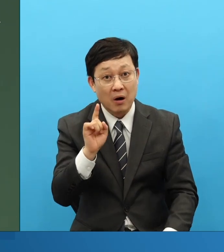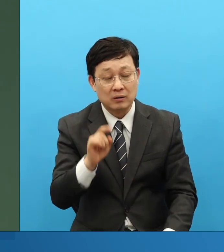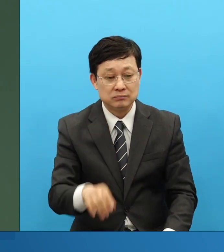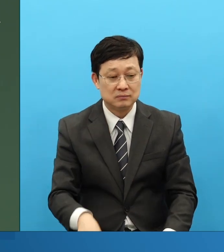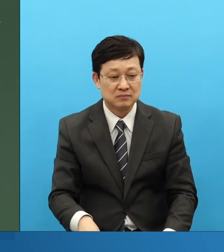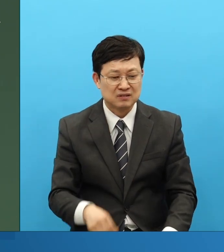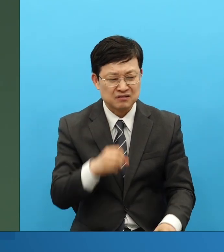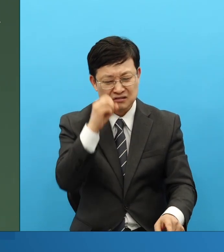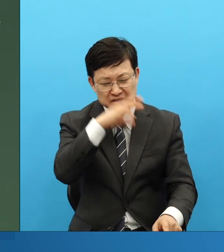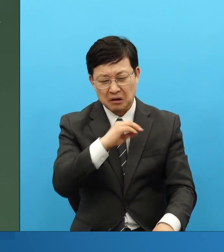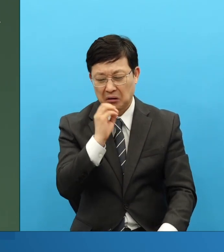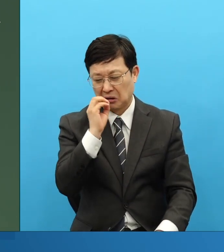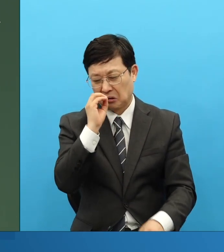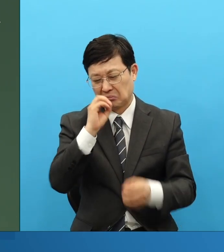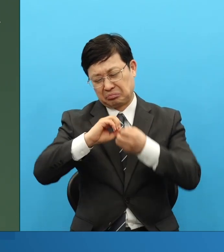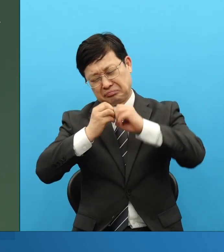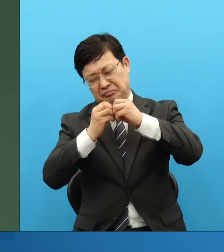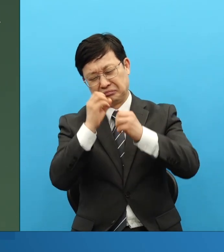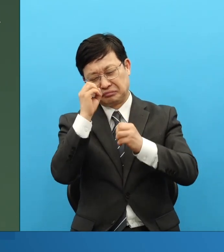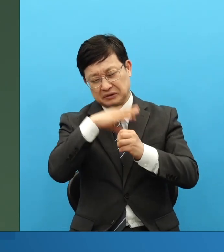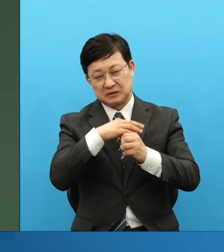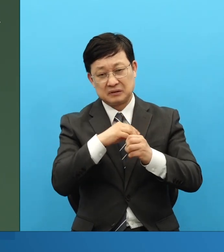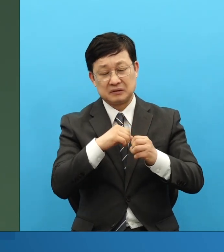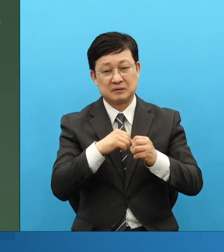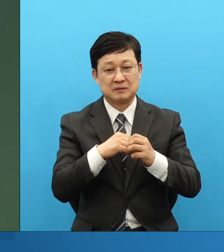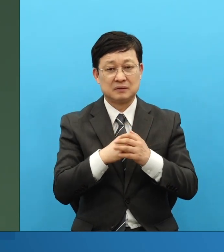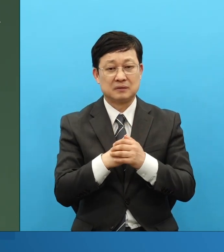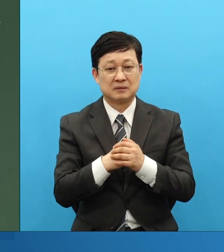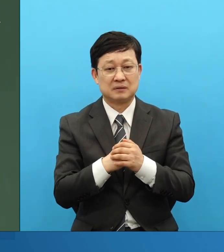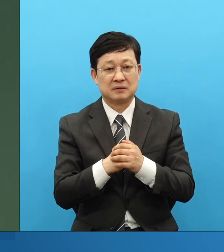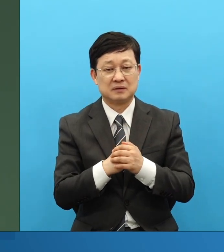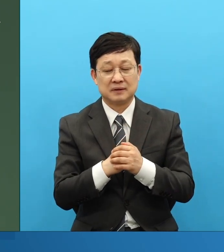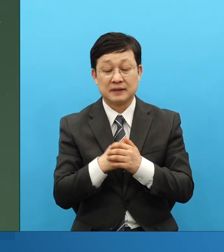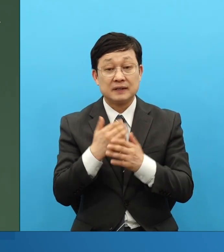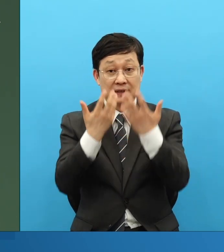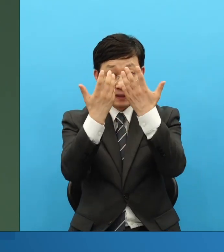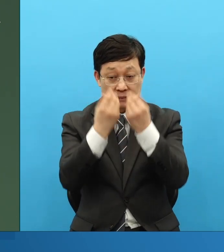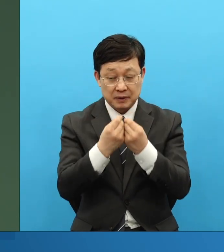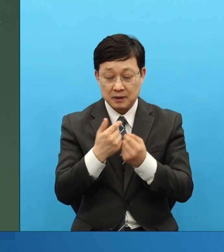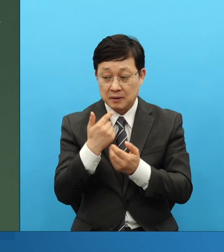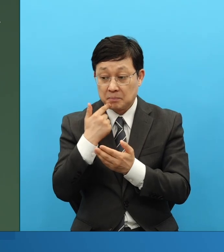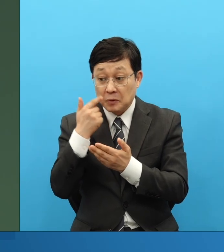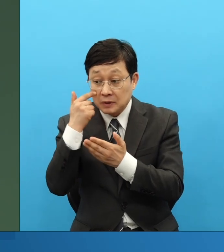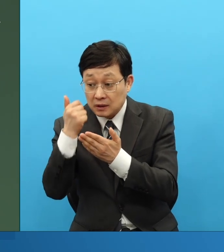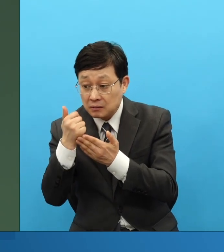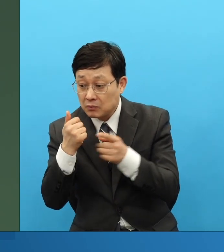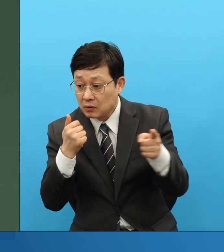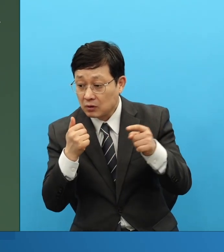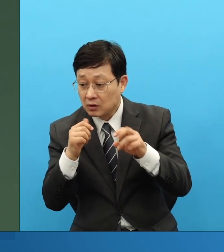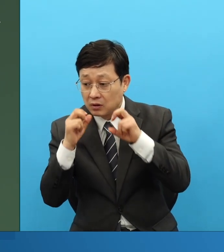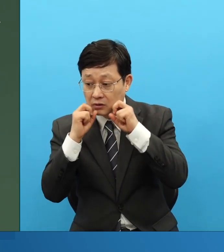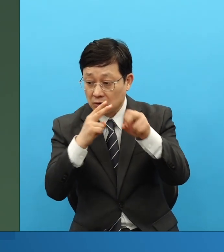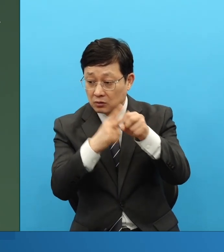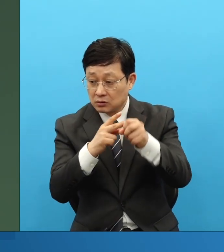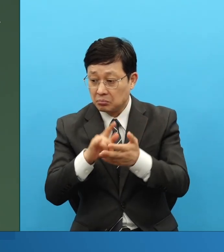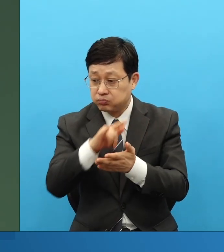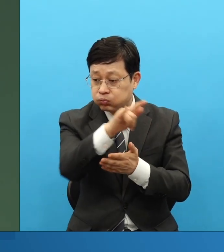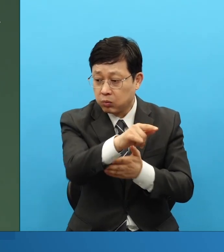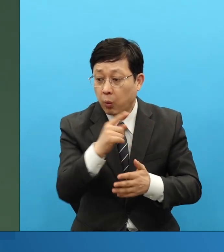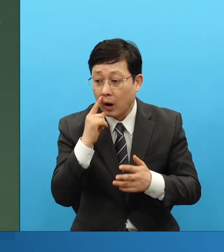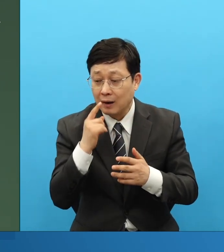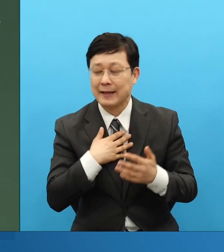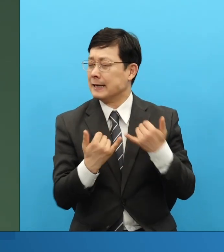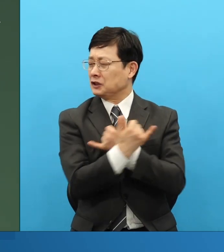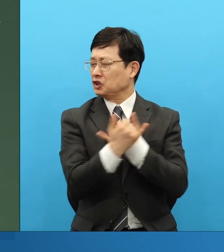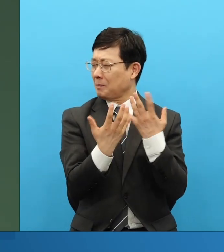아니 목사님들 만나고 왜 선교지 그쪽으로 가지? 그냥 막 우리 친척이 있어가지고. But I meet with missionaries and I say, oh, why did you decide on that missions field? And they say,